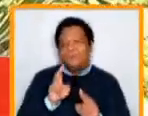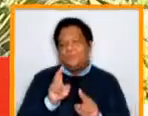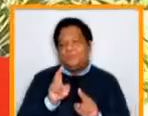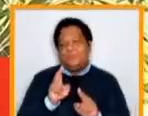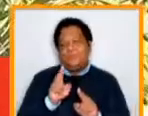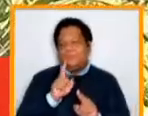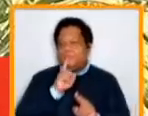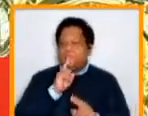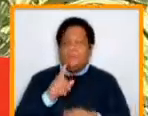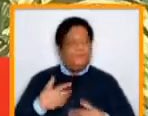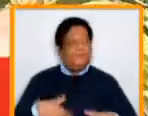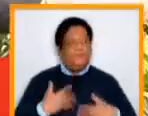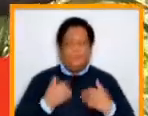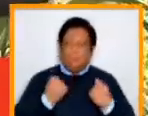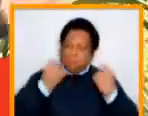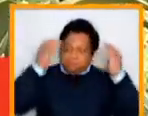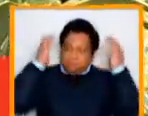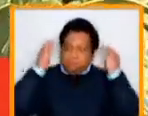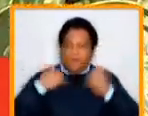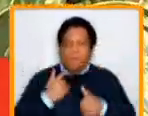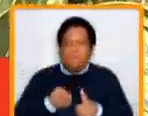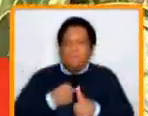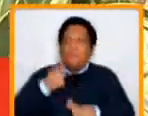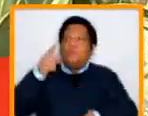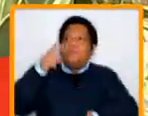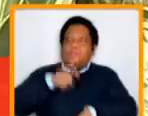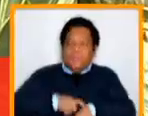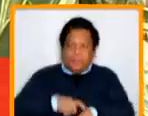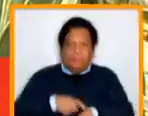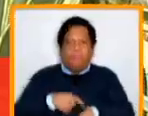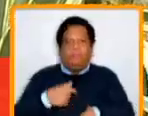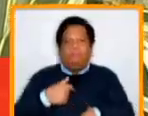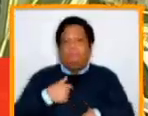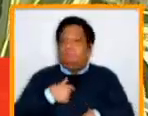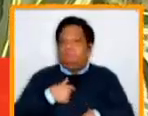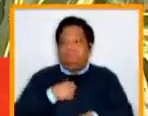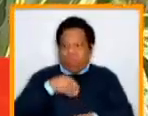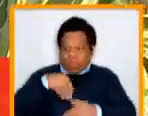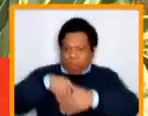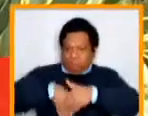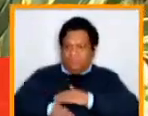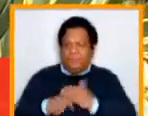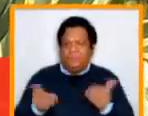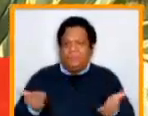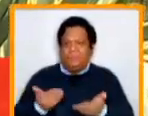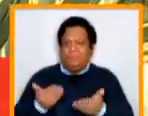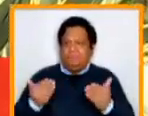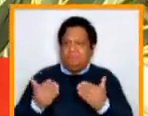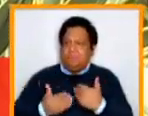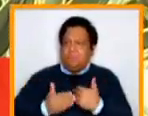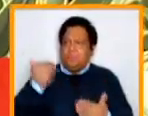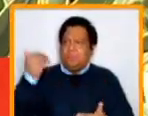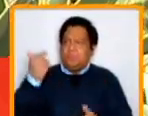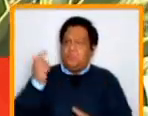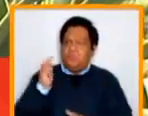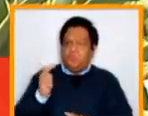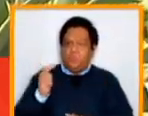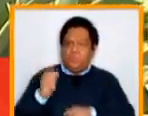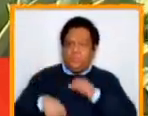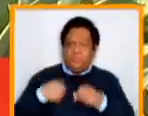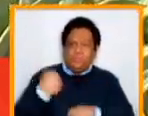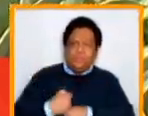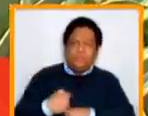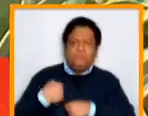my first time to step in this compound for about 17 years that I was